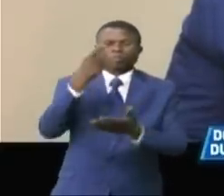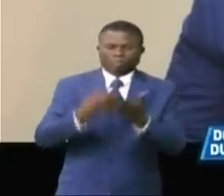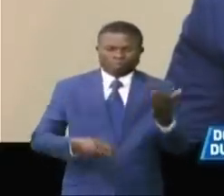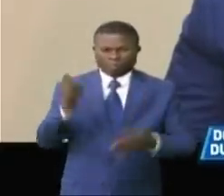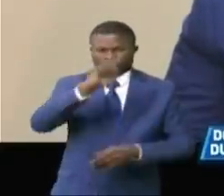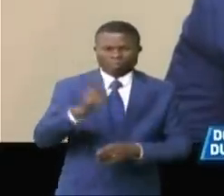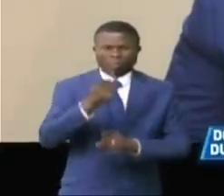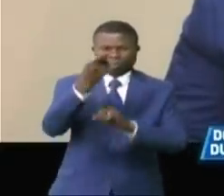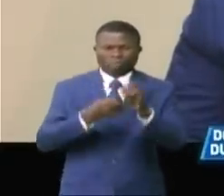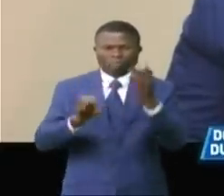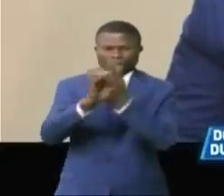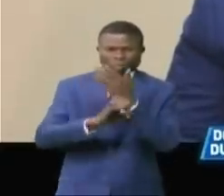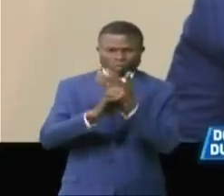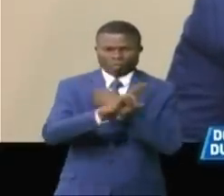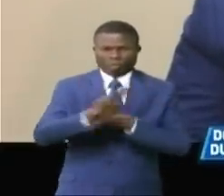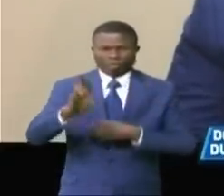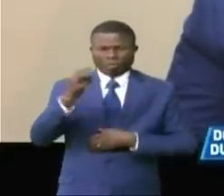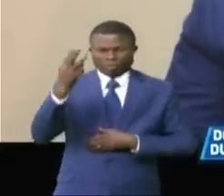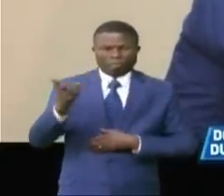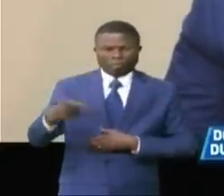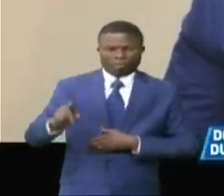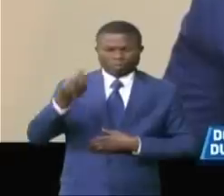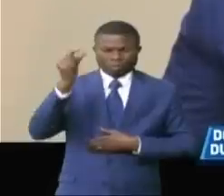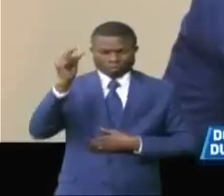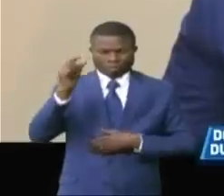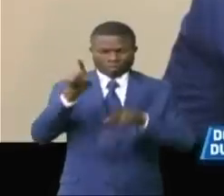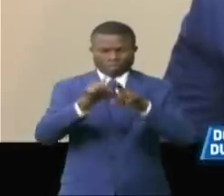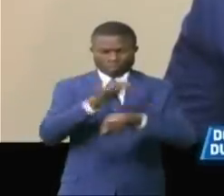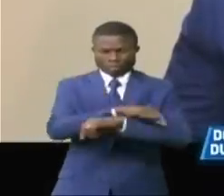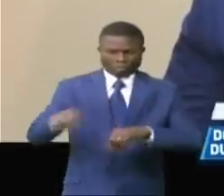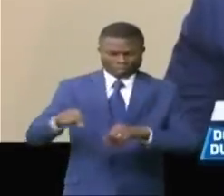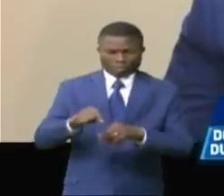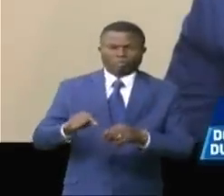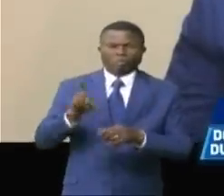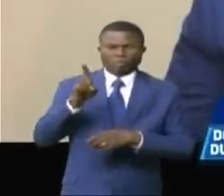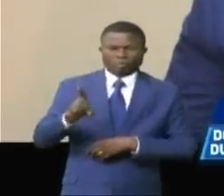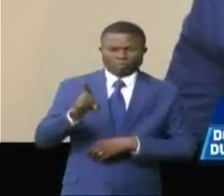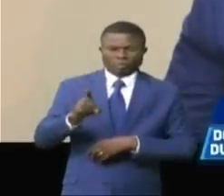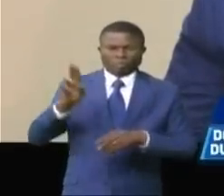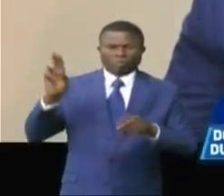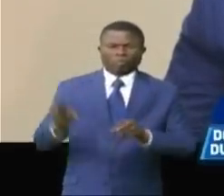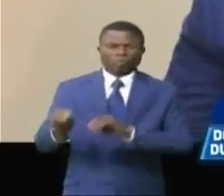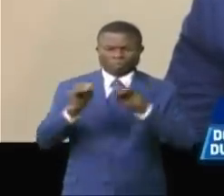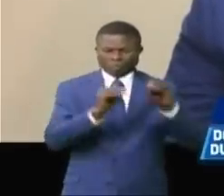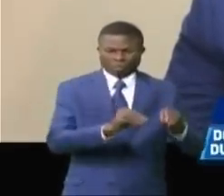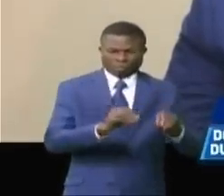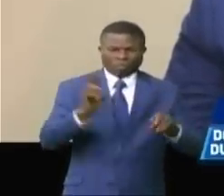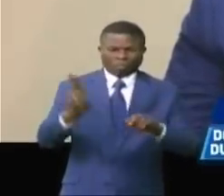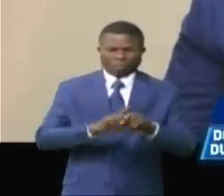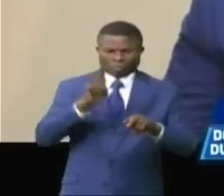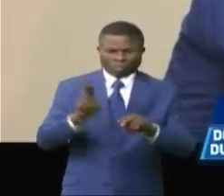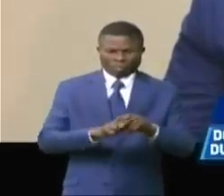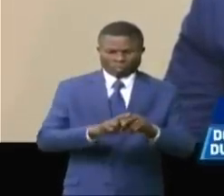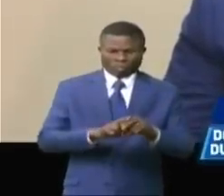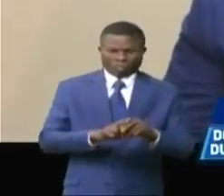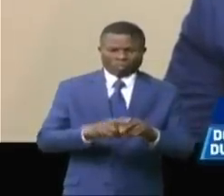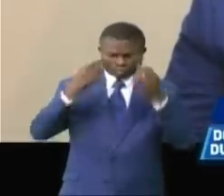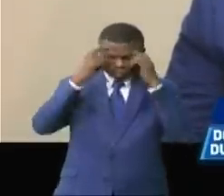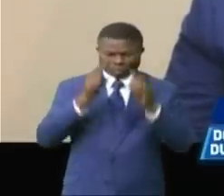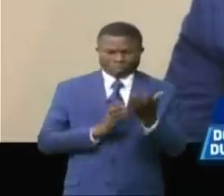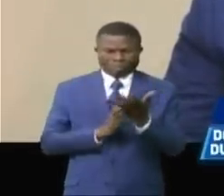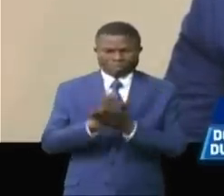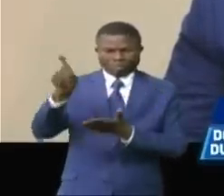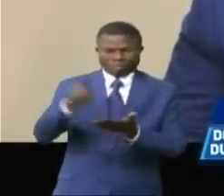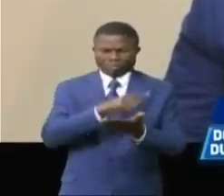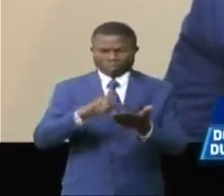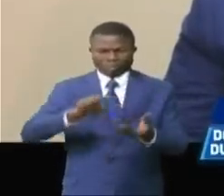août 2023 par province douanière ainsi que par bureau de douane, la mise en œuvre des mesures correctives en vue